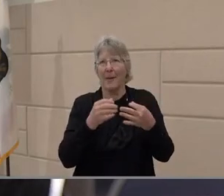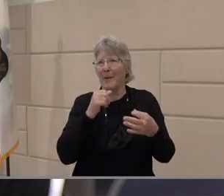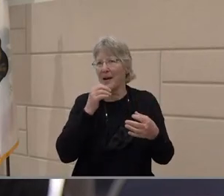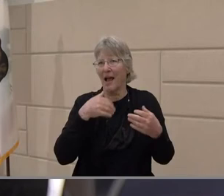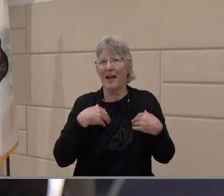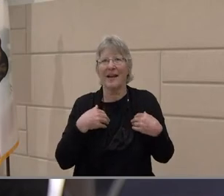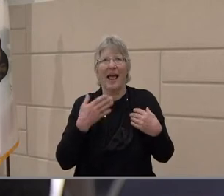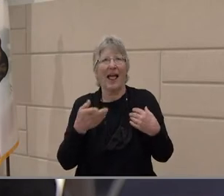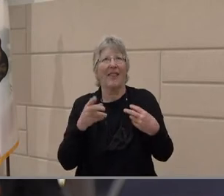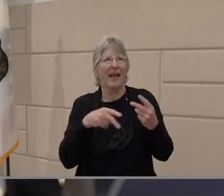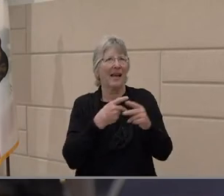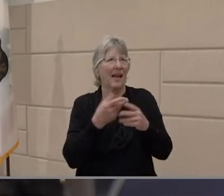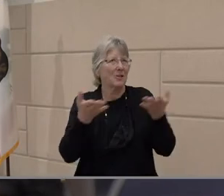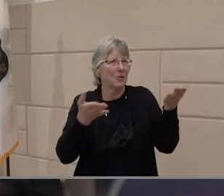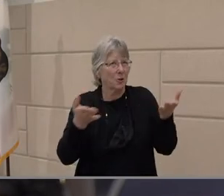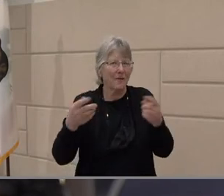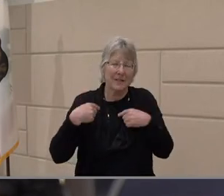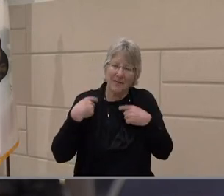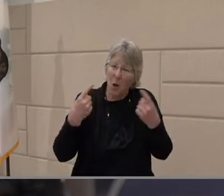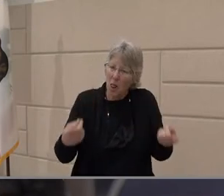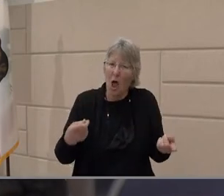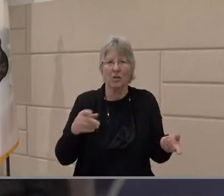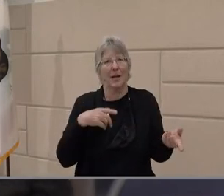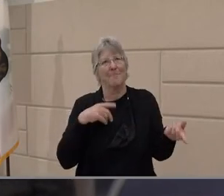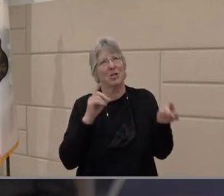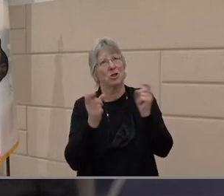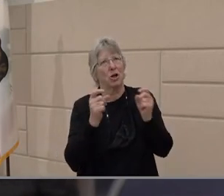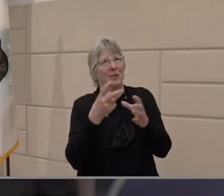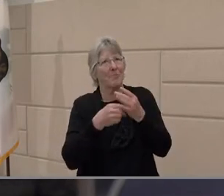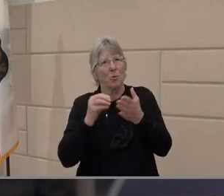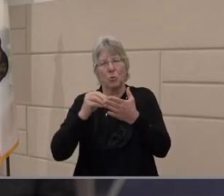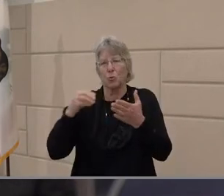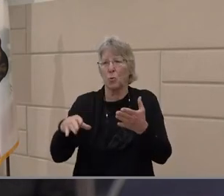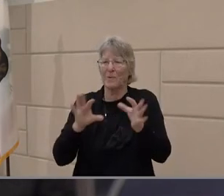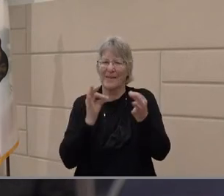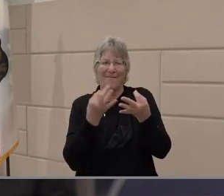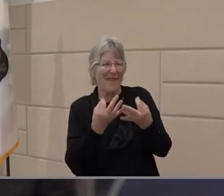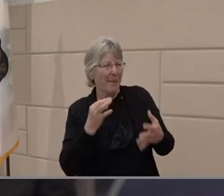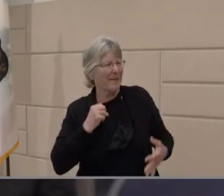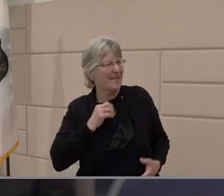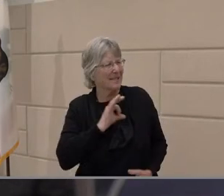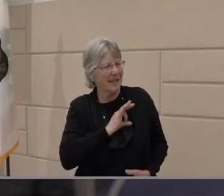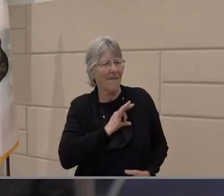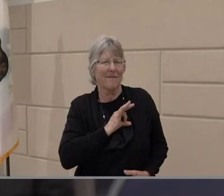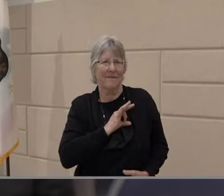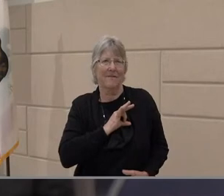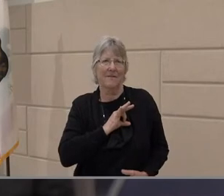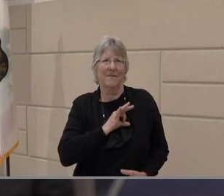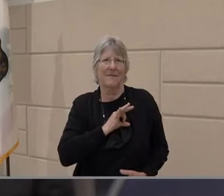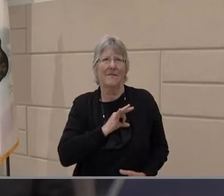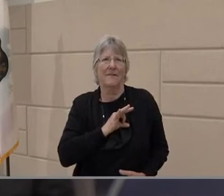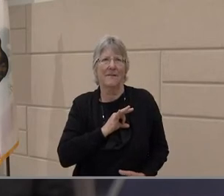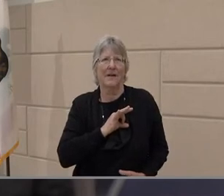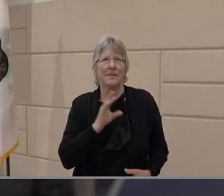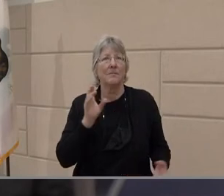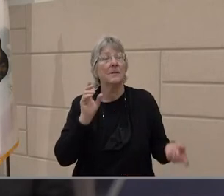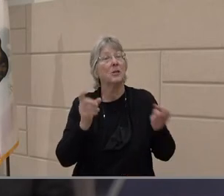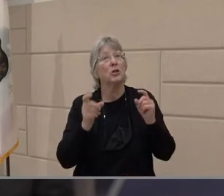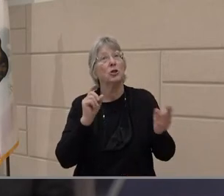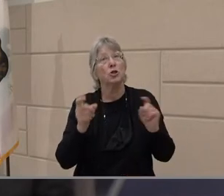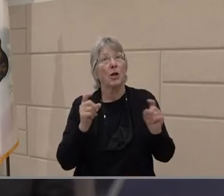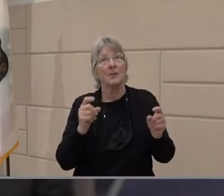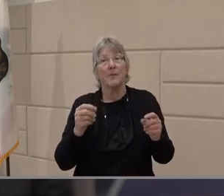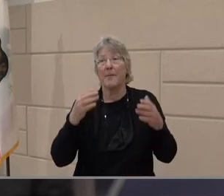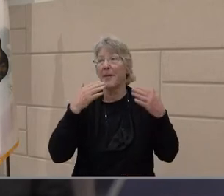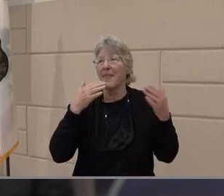គ្គលិកដែលផ្ដល់ជំនួយទៅកាន់ក្រុមគ្រួសារដែលមិនធ្លាប់បានឲ្យសិស្សគាត់នឹងចូលរៀនវិញ